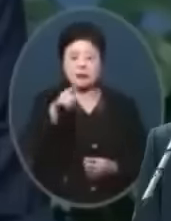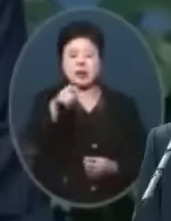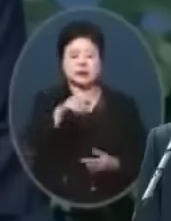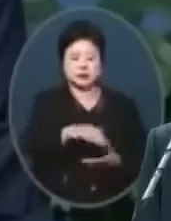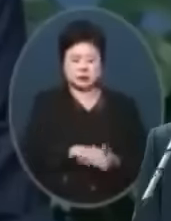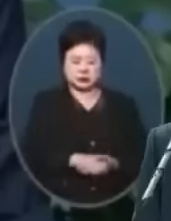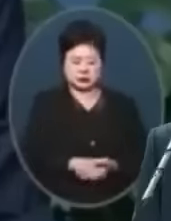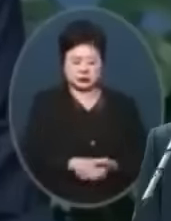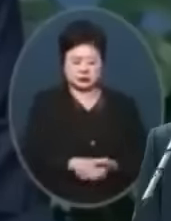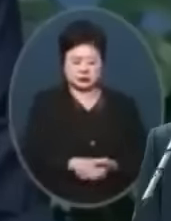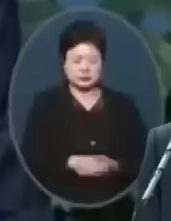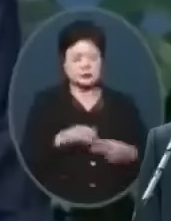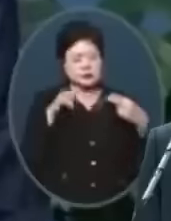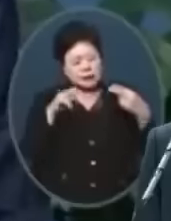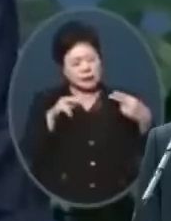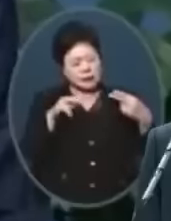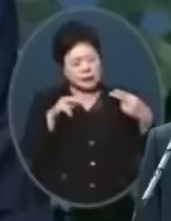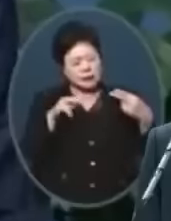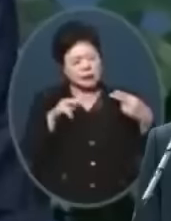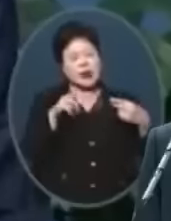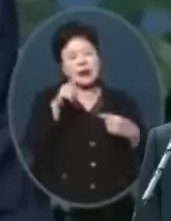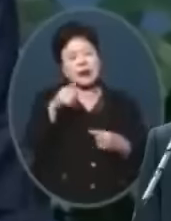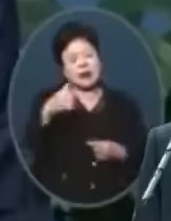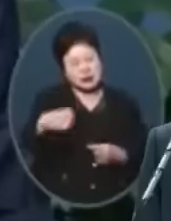눈을 맞춰서 얘야